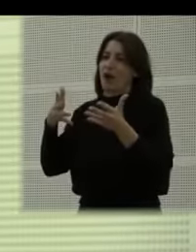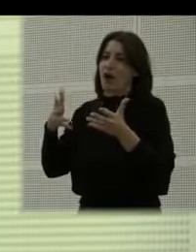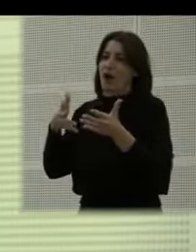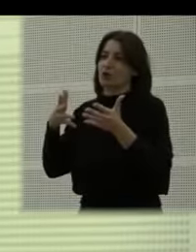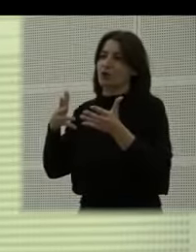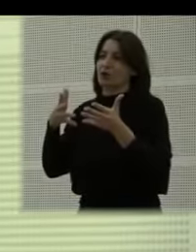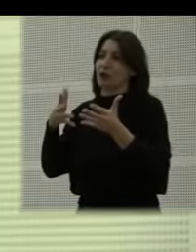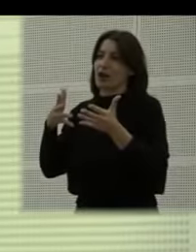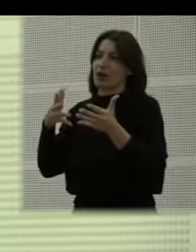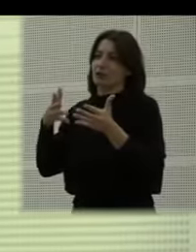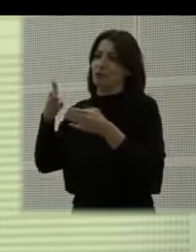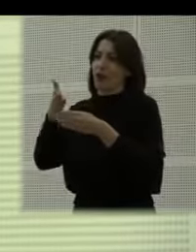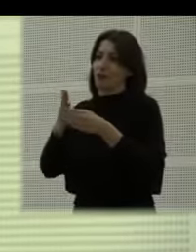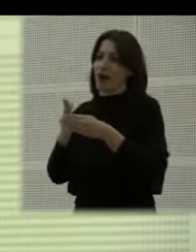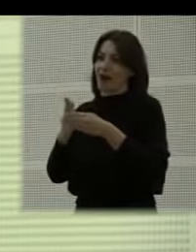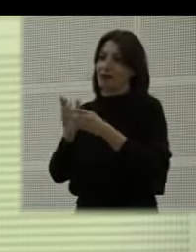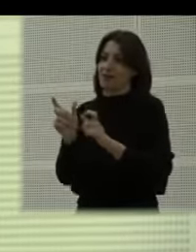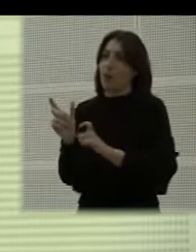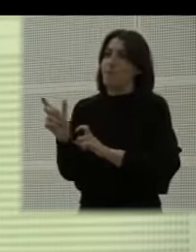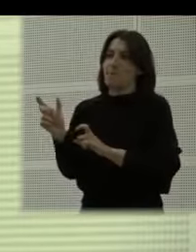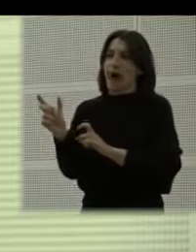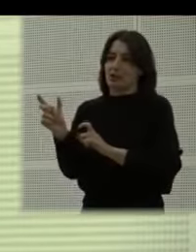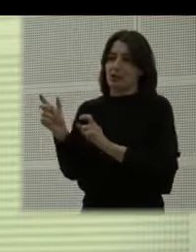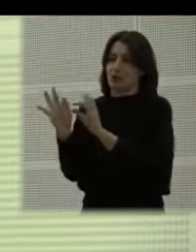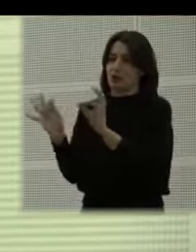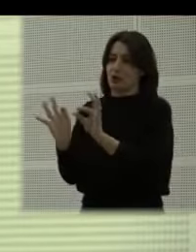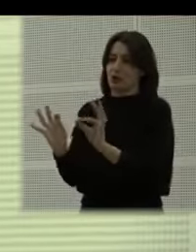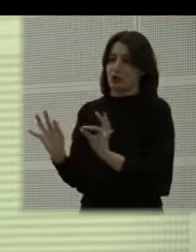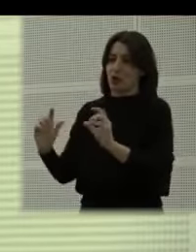un altro passo di questa, ecco, forse,